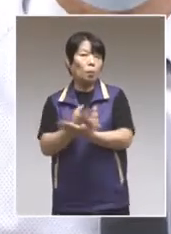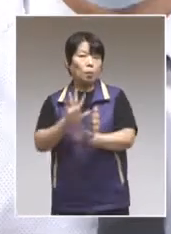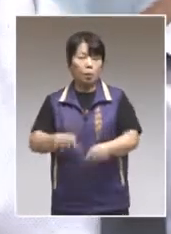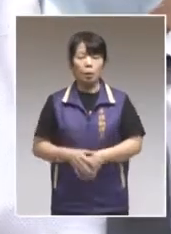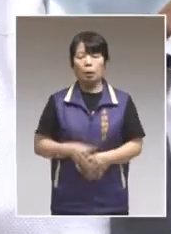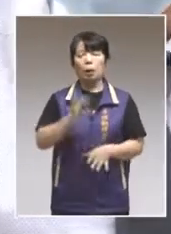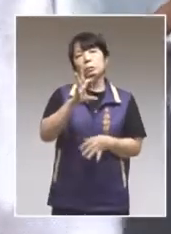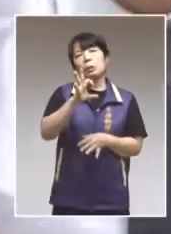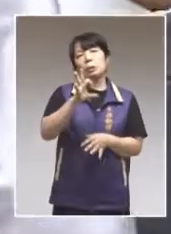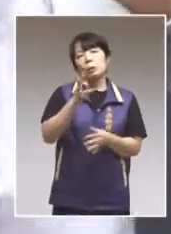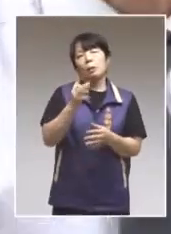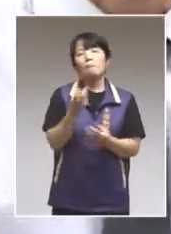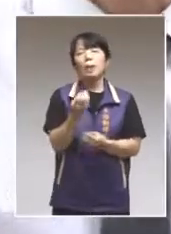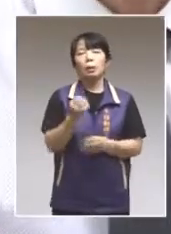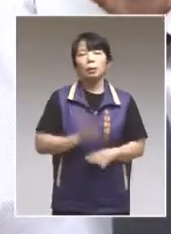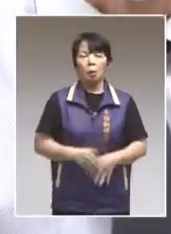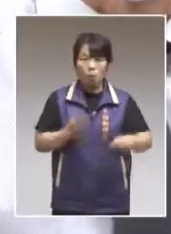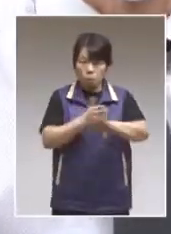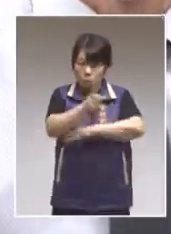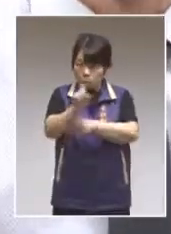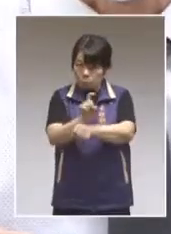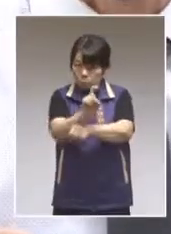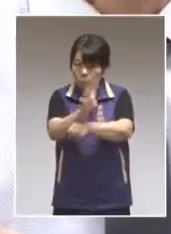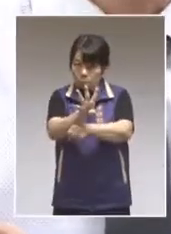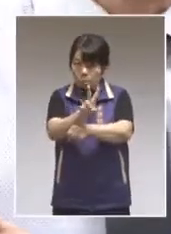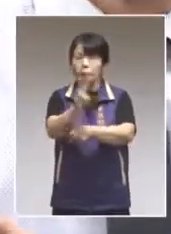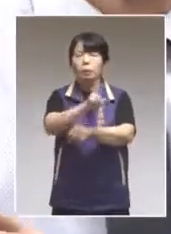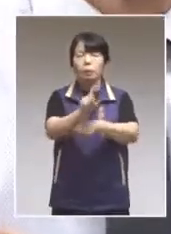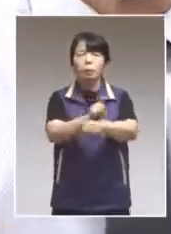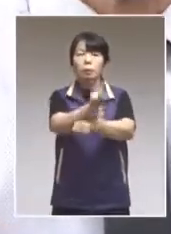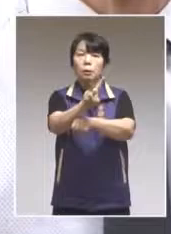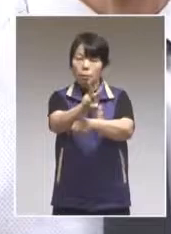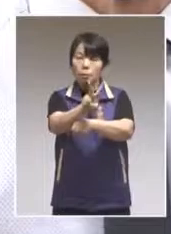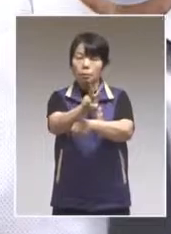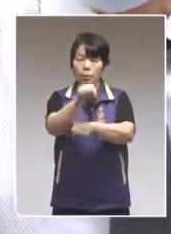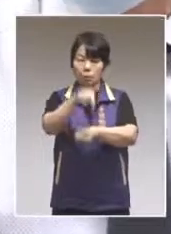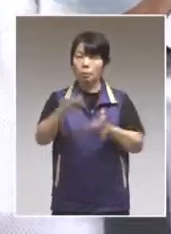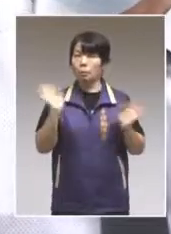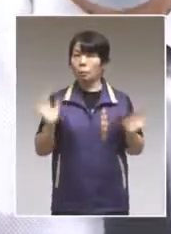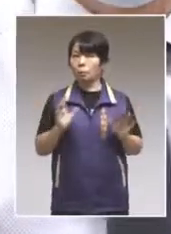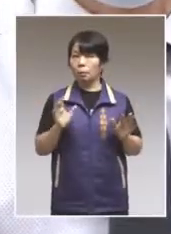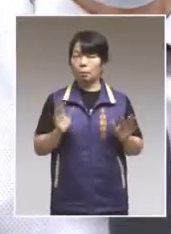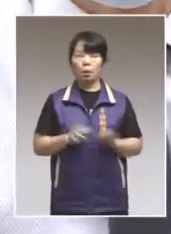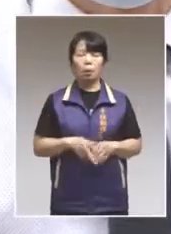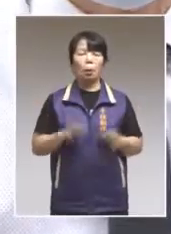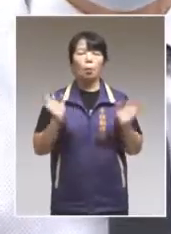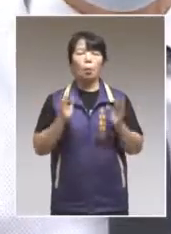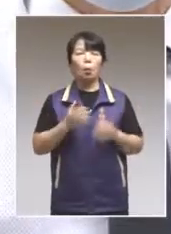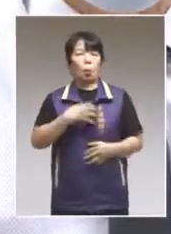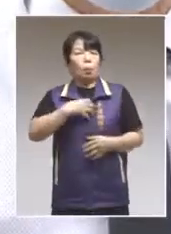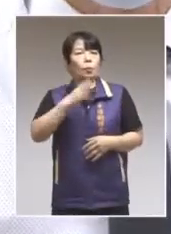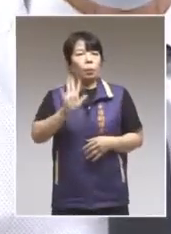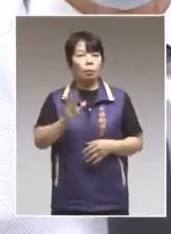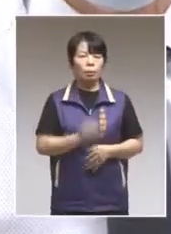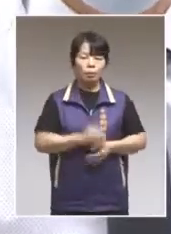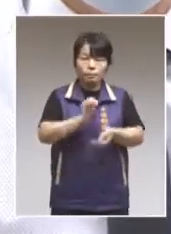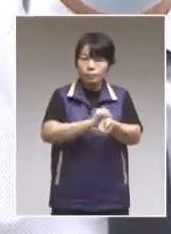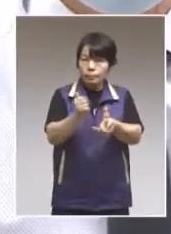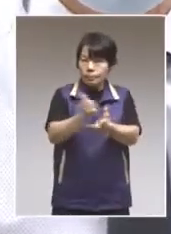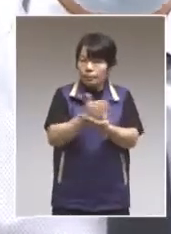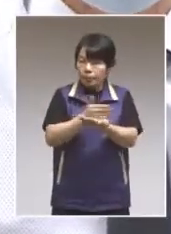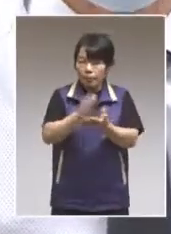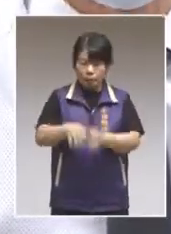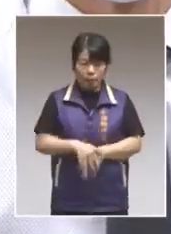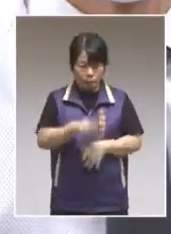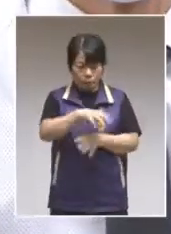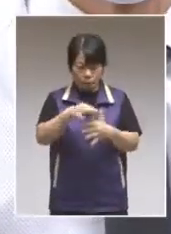尿。哦，那如果说有超过12小时的话，那表示说这个孩子是危险的。那当然医师的评估也是根据这